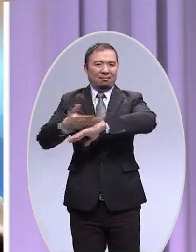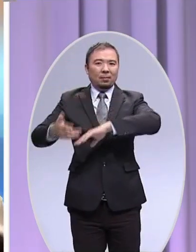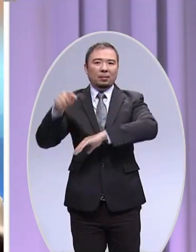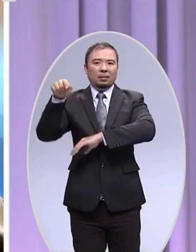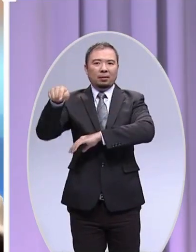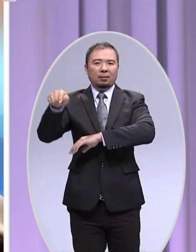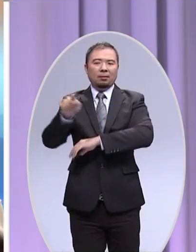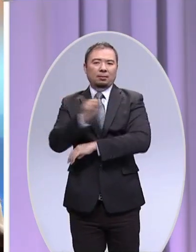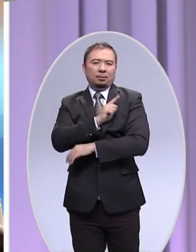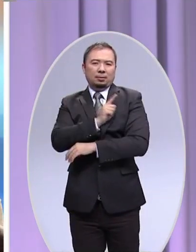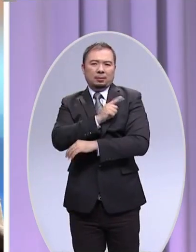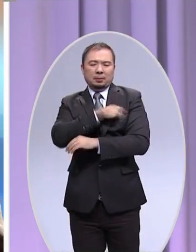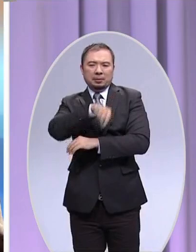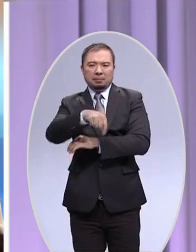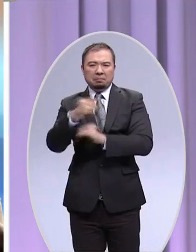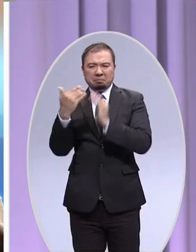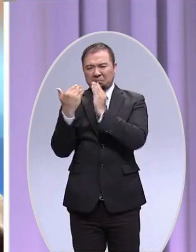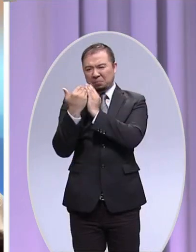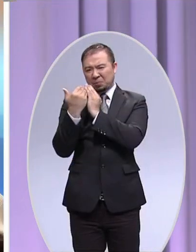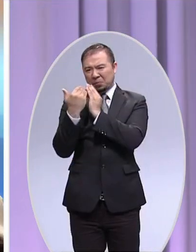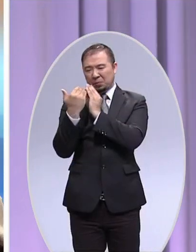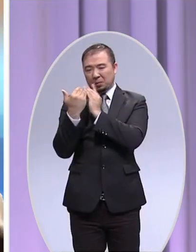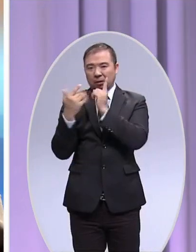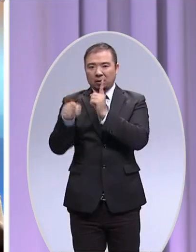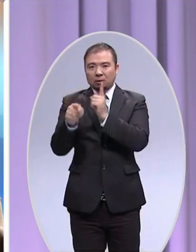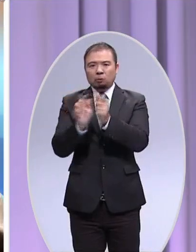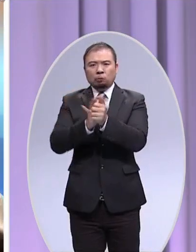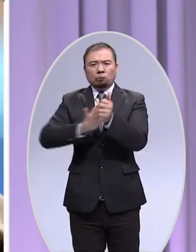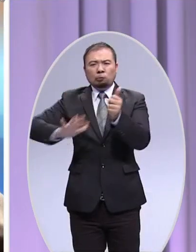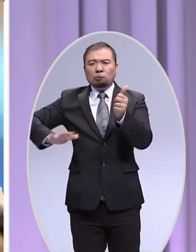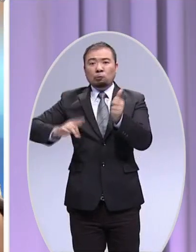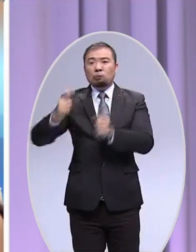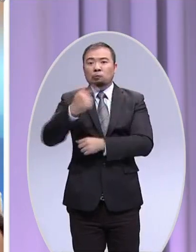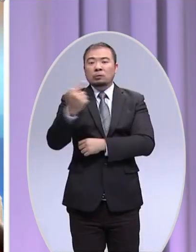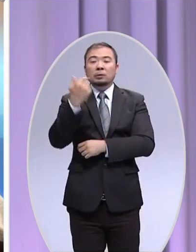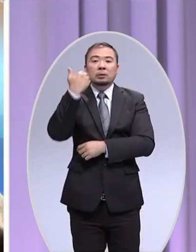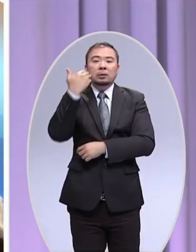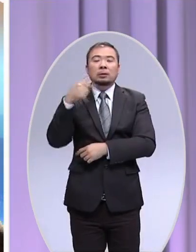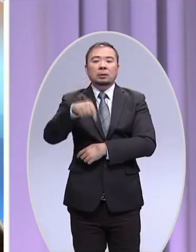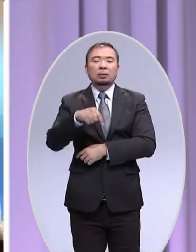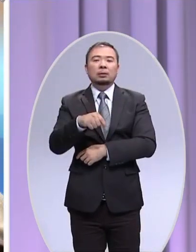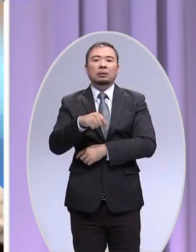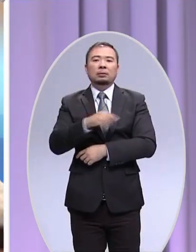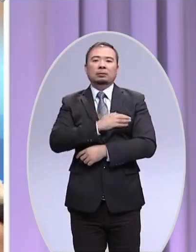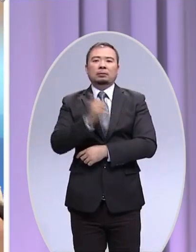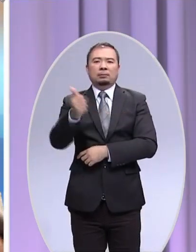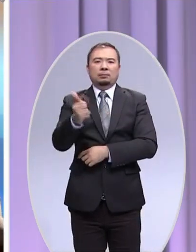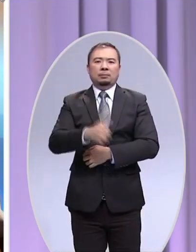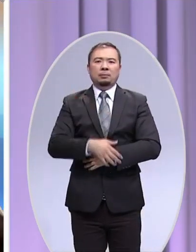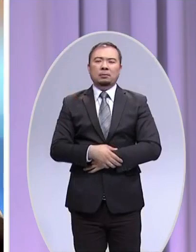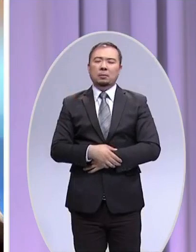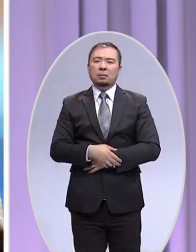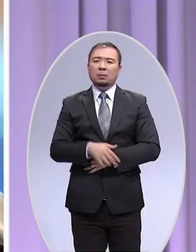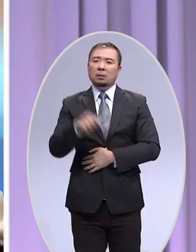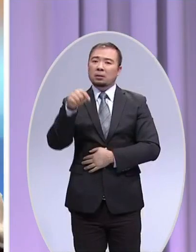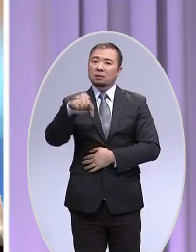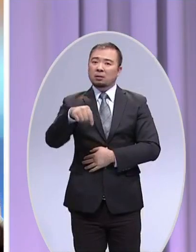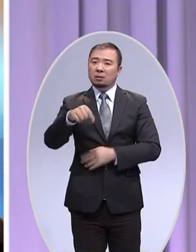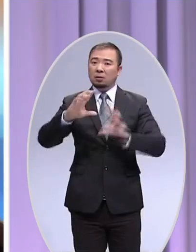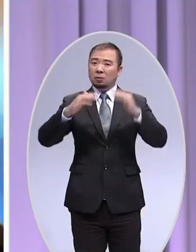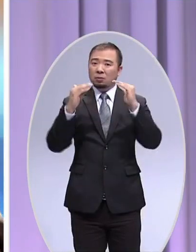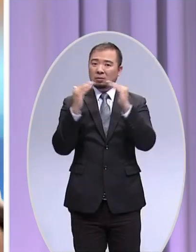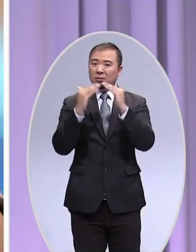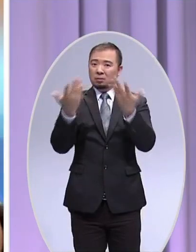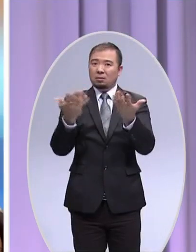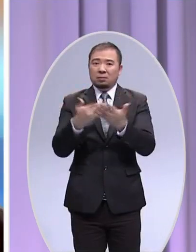立不摇呢？全台湾人党内党外都讨厌他，原因就是因为他架空了蔡英文，把持了蔡英文。